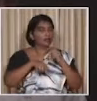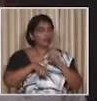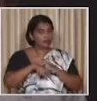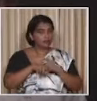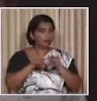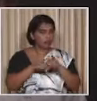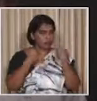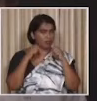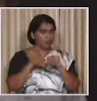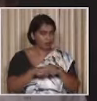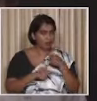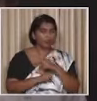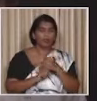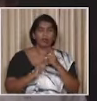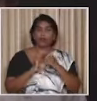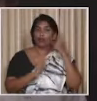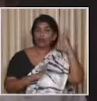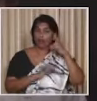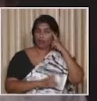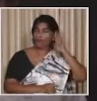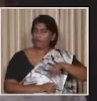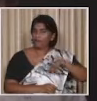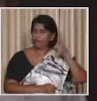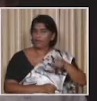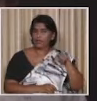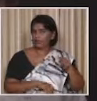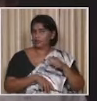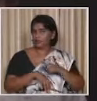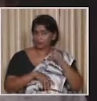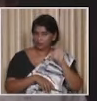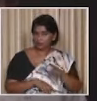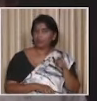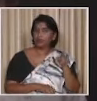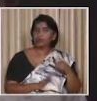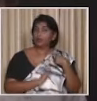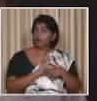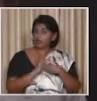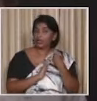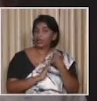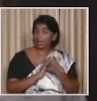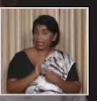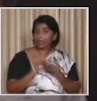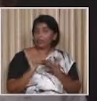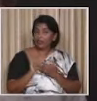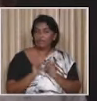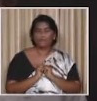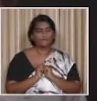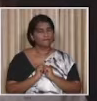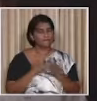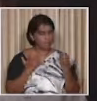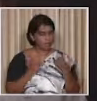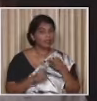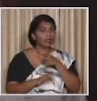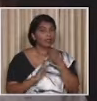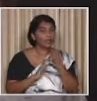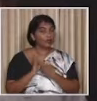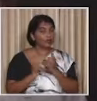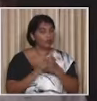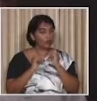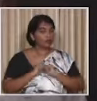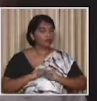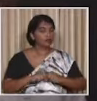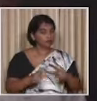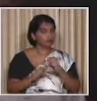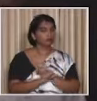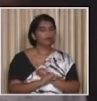කඩ කරනවා නම් ජාත්‍යන්තරයේ විශ්වාස කරන එහෙම අවස්ථාවක මේ රටේ නීතියක් තිබුණට වැඩක් නැහැ. ඒ නීතිය ක්‍රියාත්මක